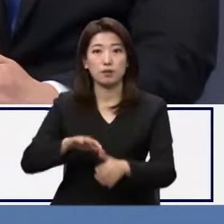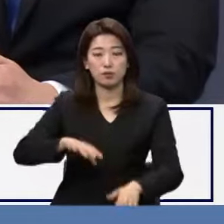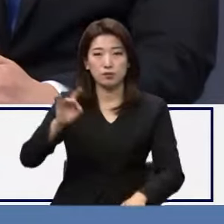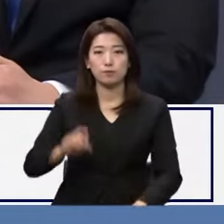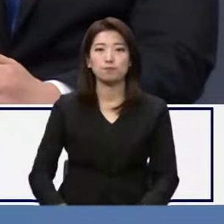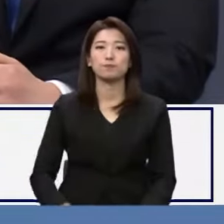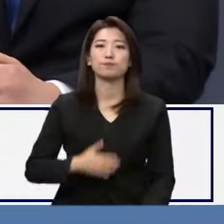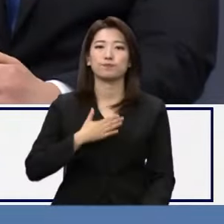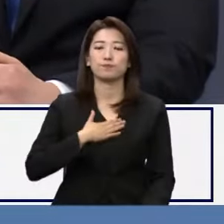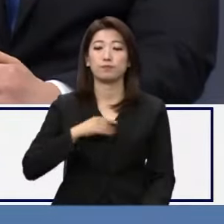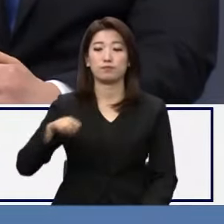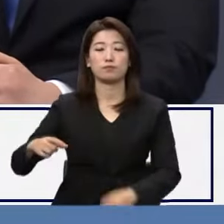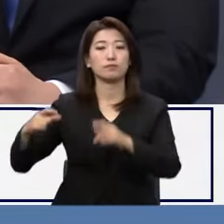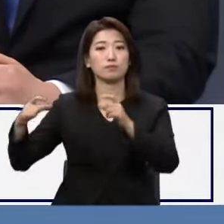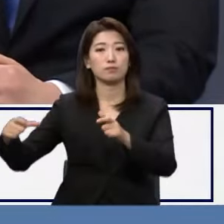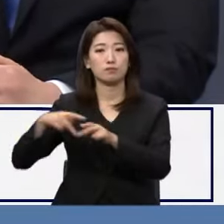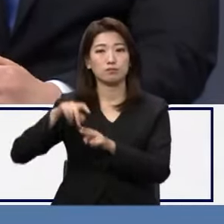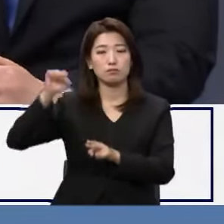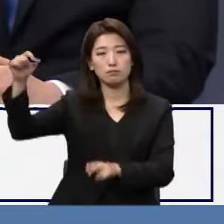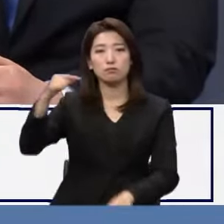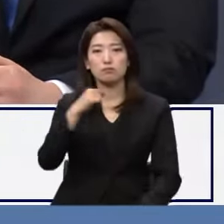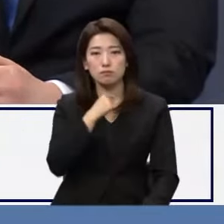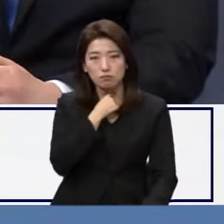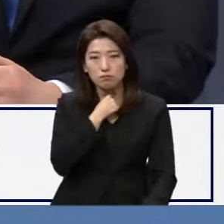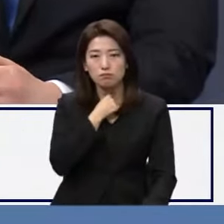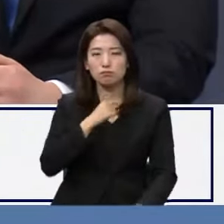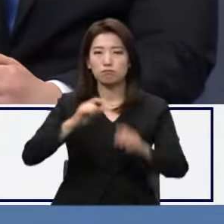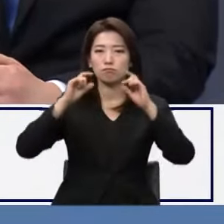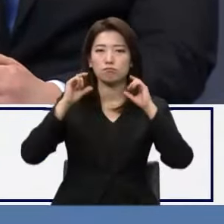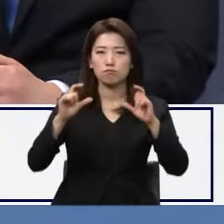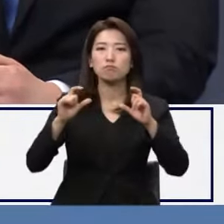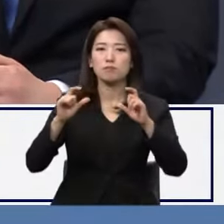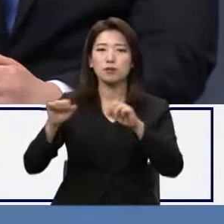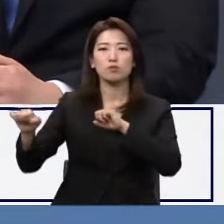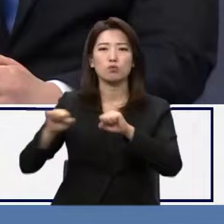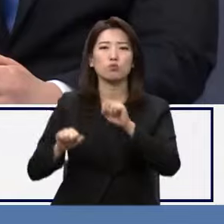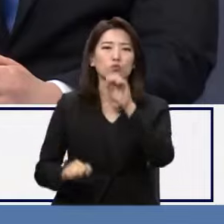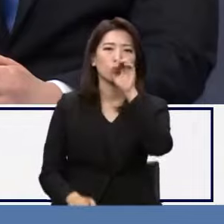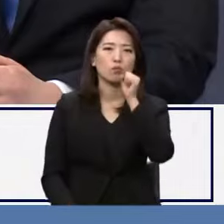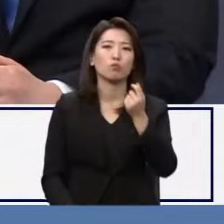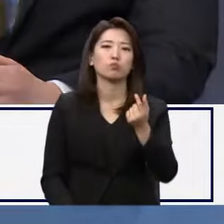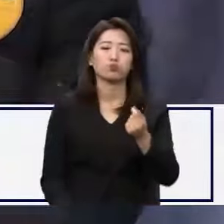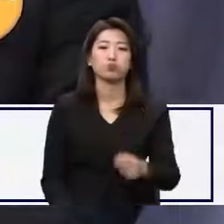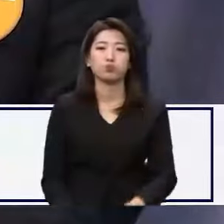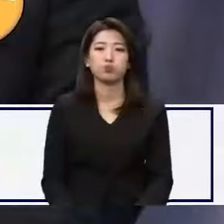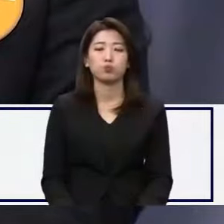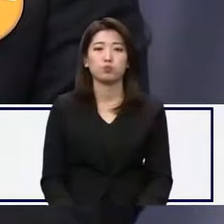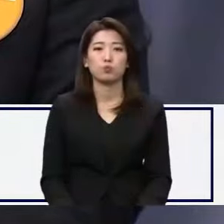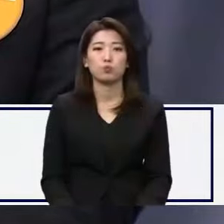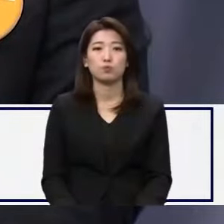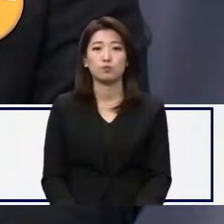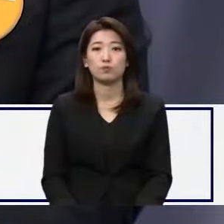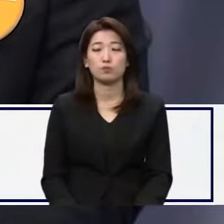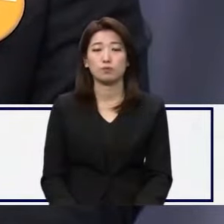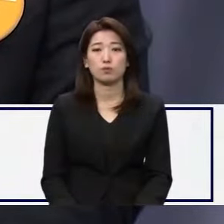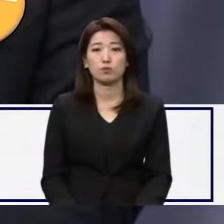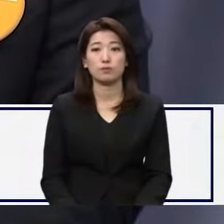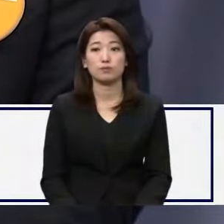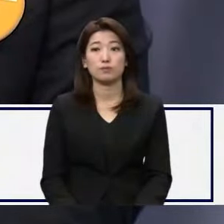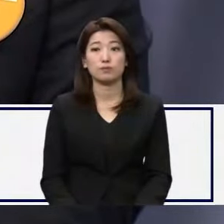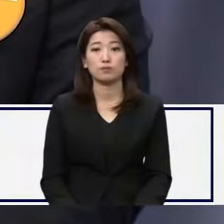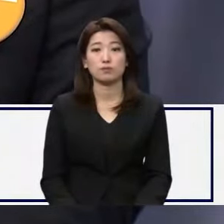선언을 하셔야 된다고 보고 있습니다 특히 김기헌 대표 같은 분은 그 혁신위의 제안에 몸소 다